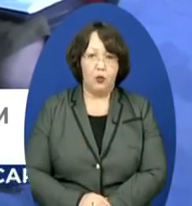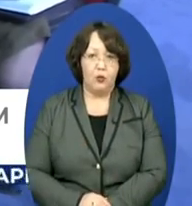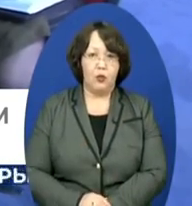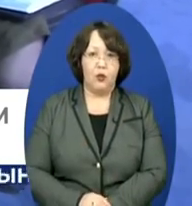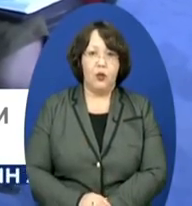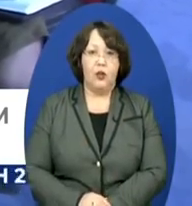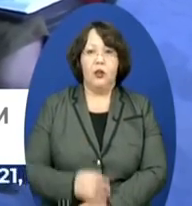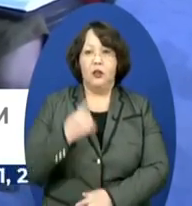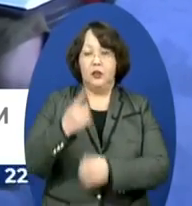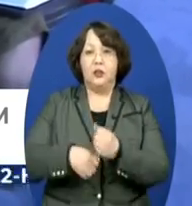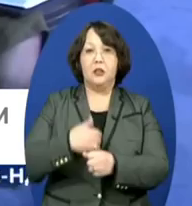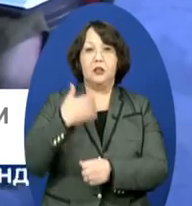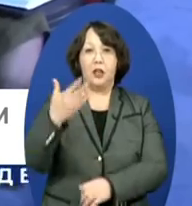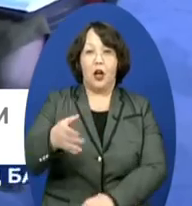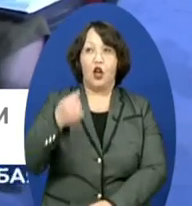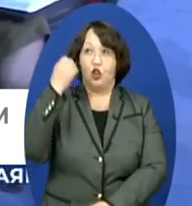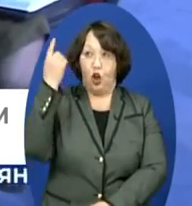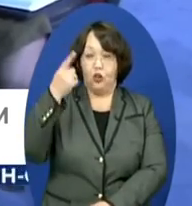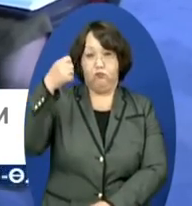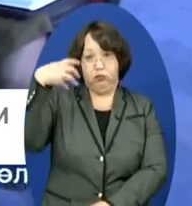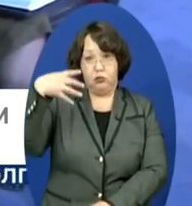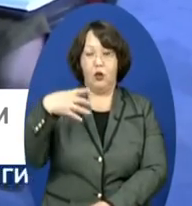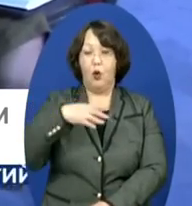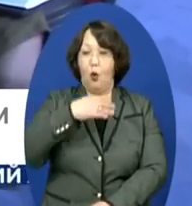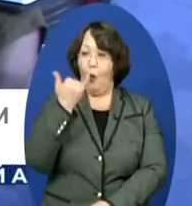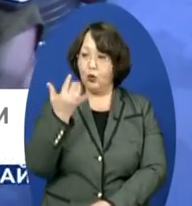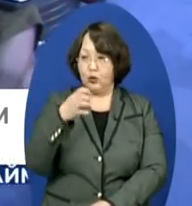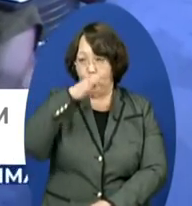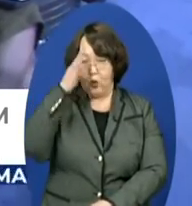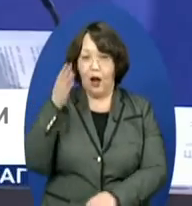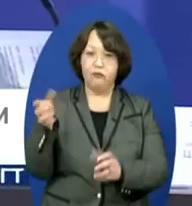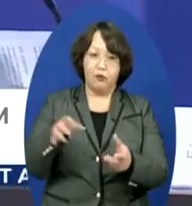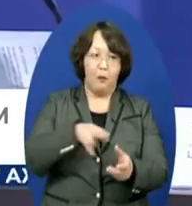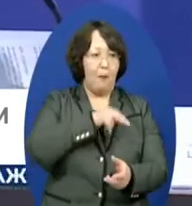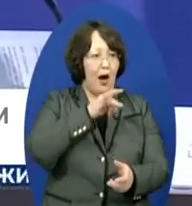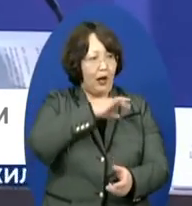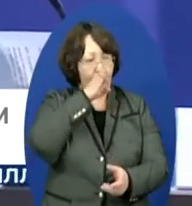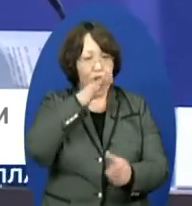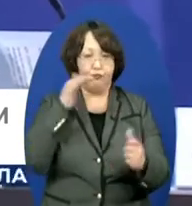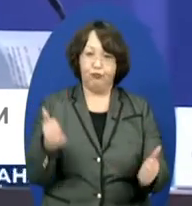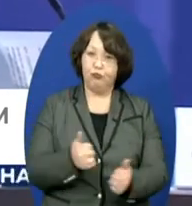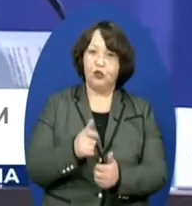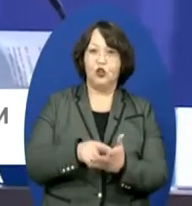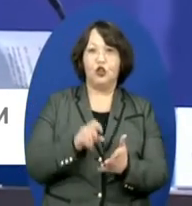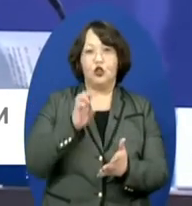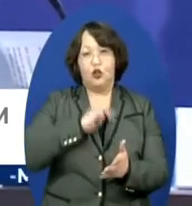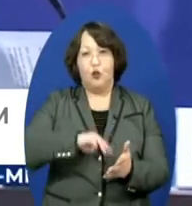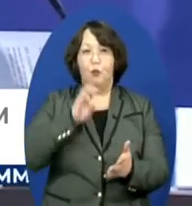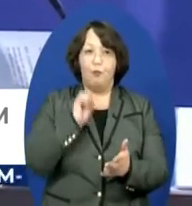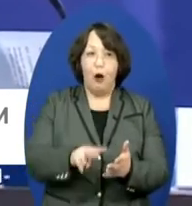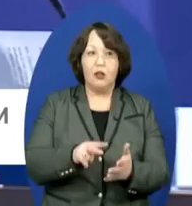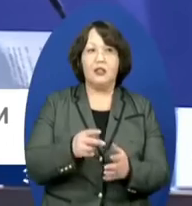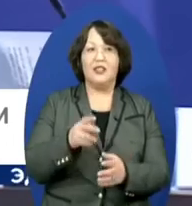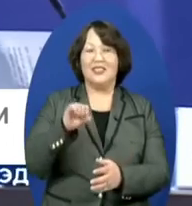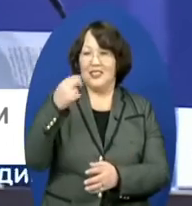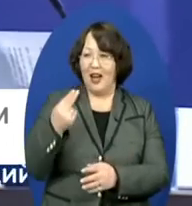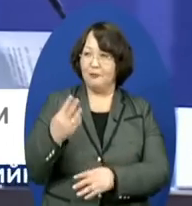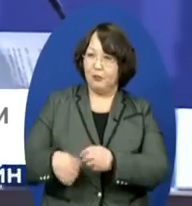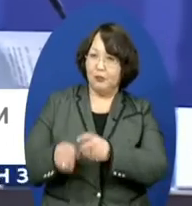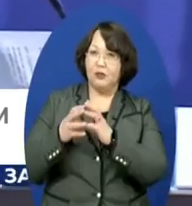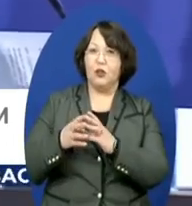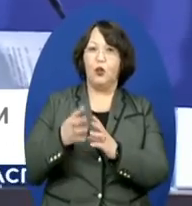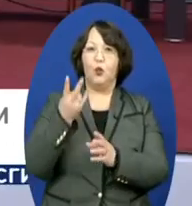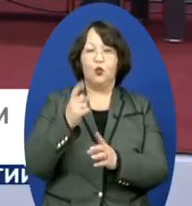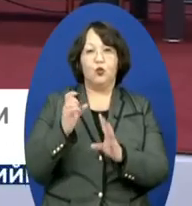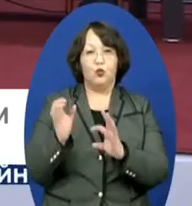Ирэх жилүүдэд монголчууд тогтой устай дулаахан суухын тулд эрчим хүчний салбартаа хөрөнгө оруулалт хийж их чадлын станцууд байгуулж түгээх